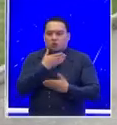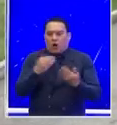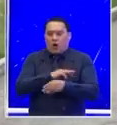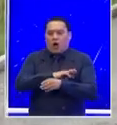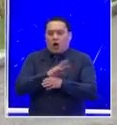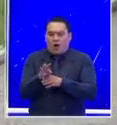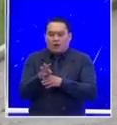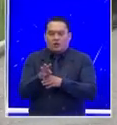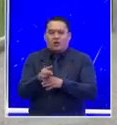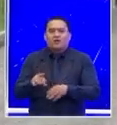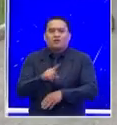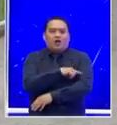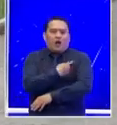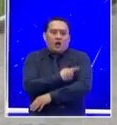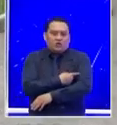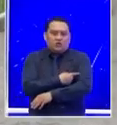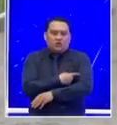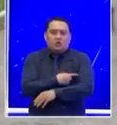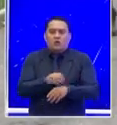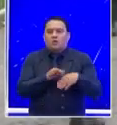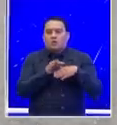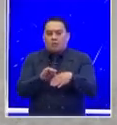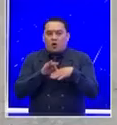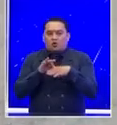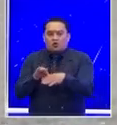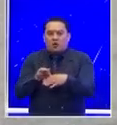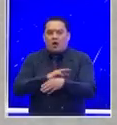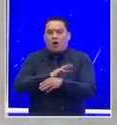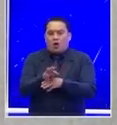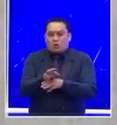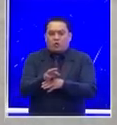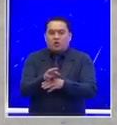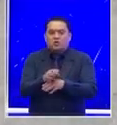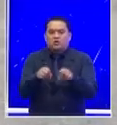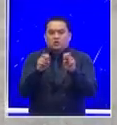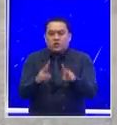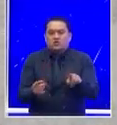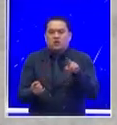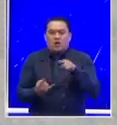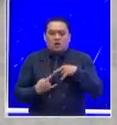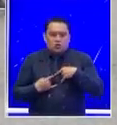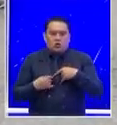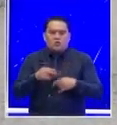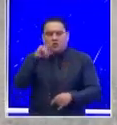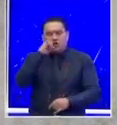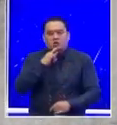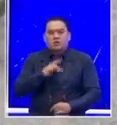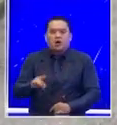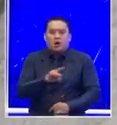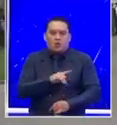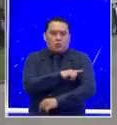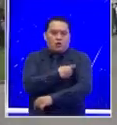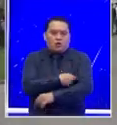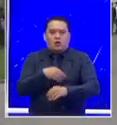обеспечена безопасность врачей. Это подвоз сотрудников и обеспечение полным комплектом спецкостюмов. А в Ембекши-Казахском районе